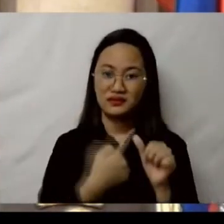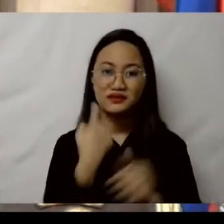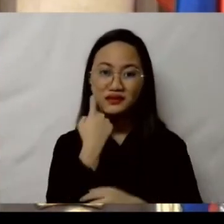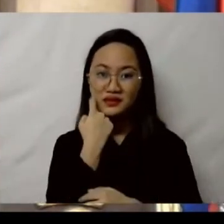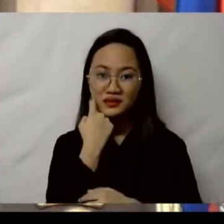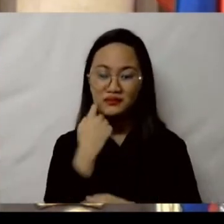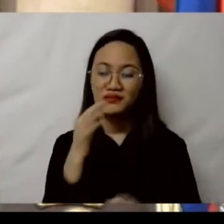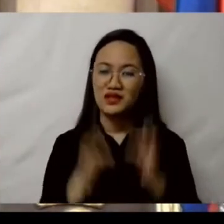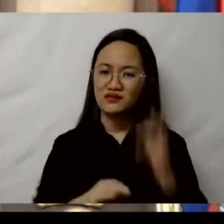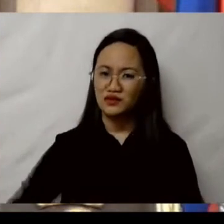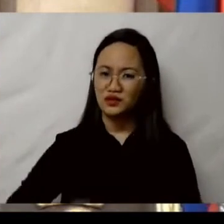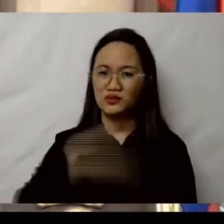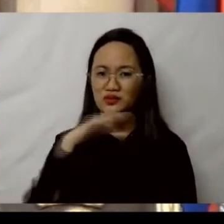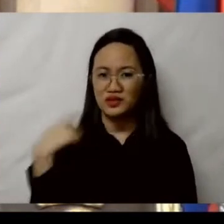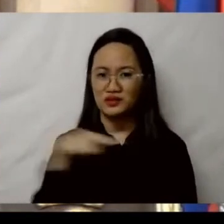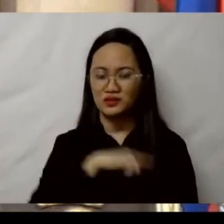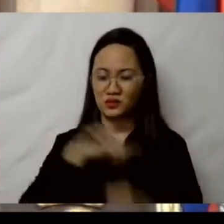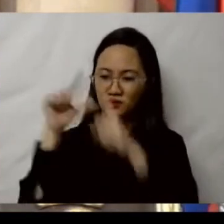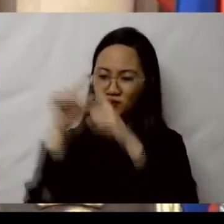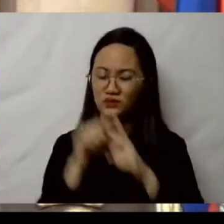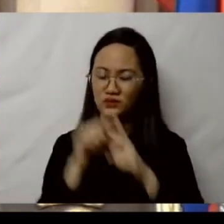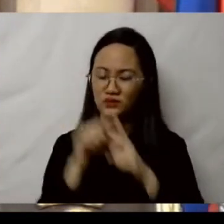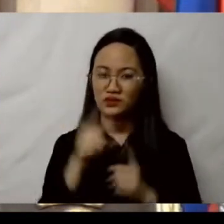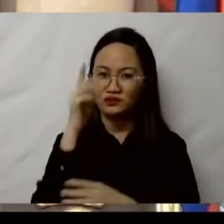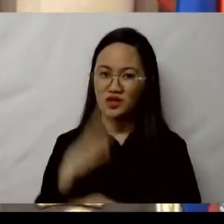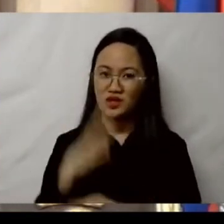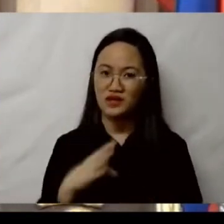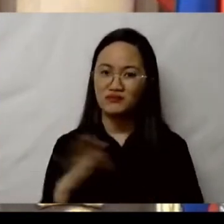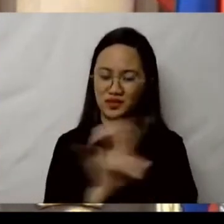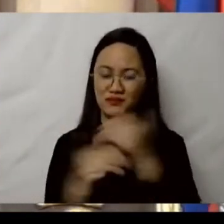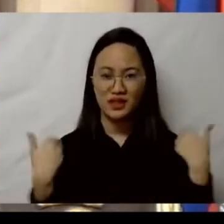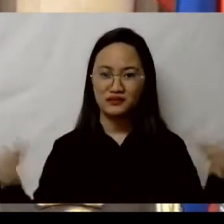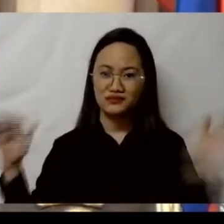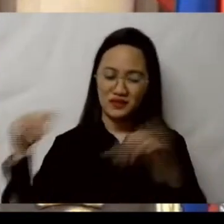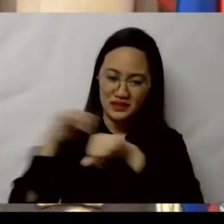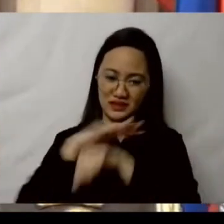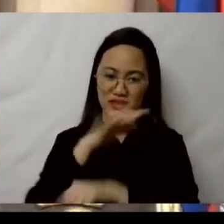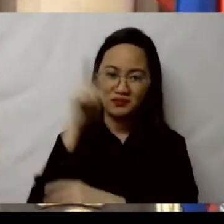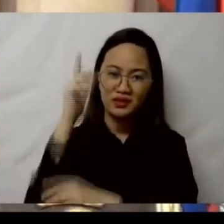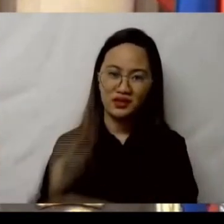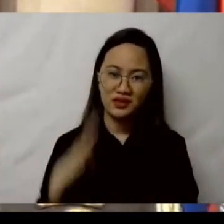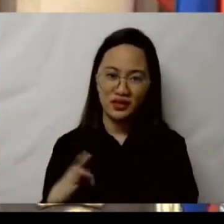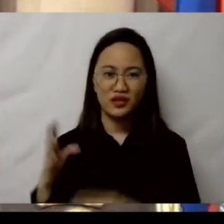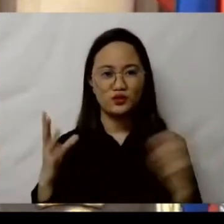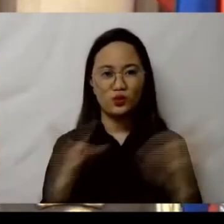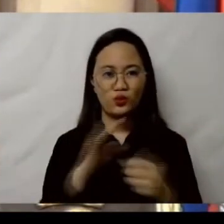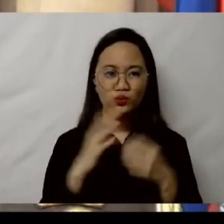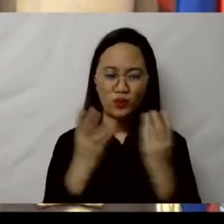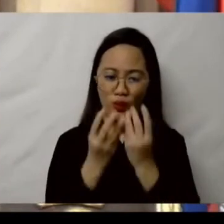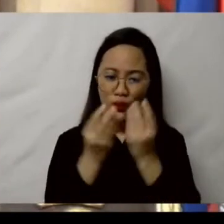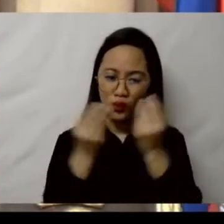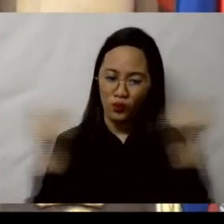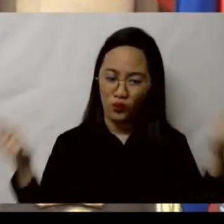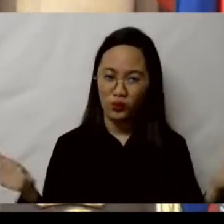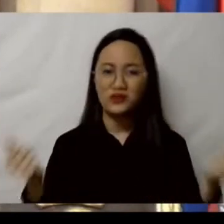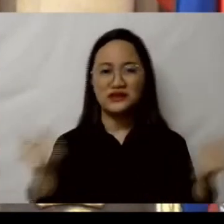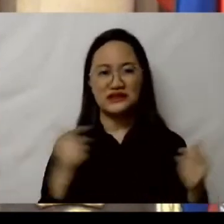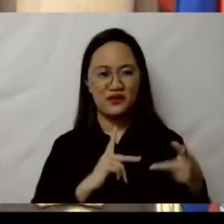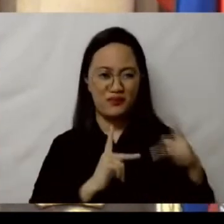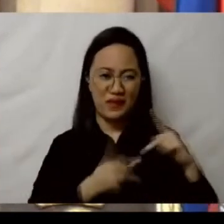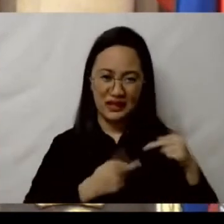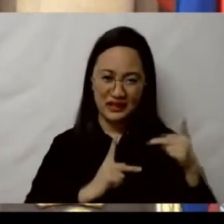anghel, we will be sent by God to alleviate the pain of others. Kapag nabusog tayo sa kabutihang loob